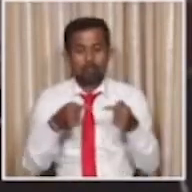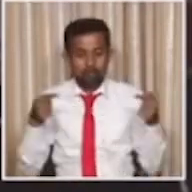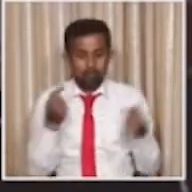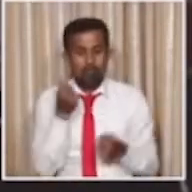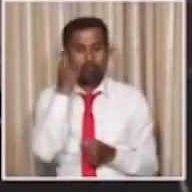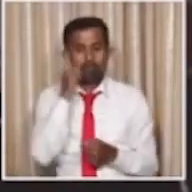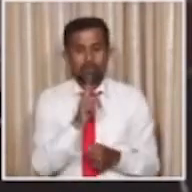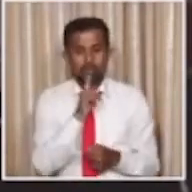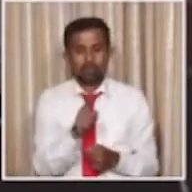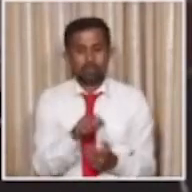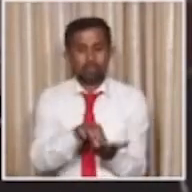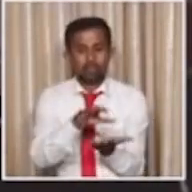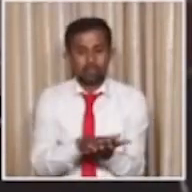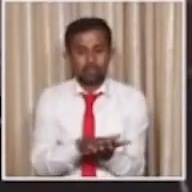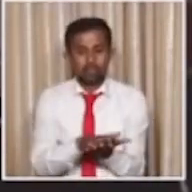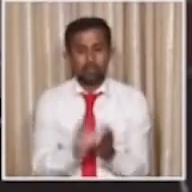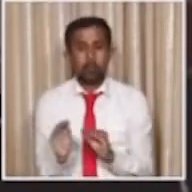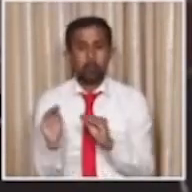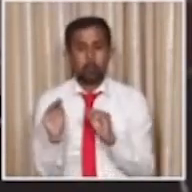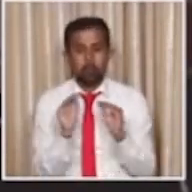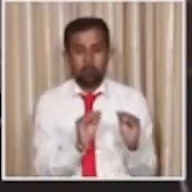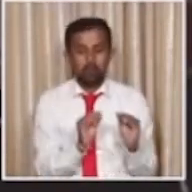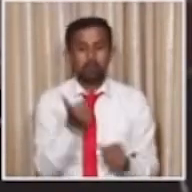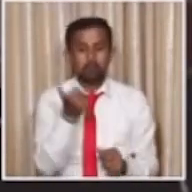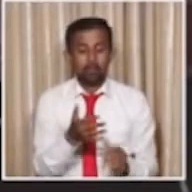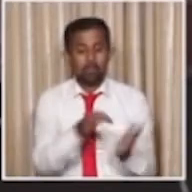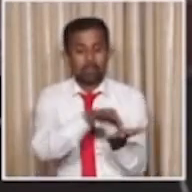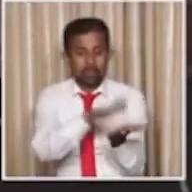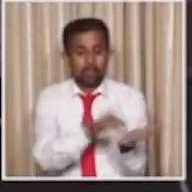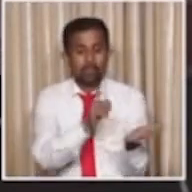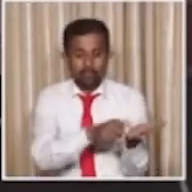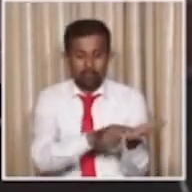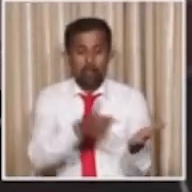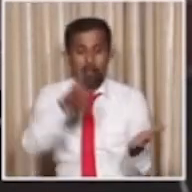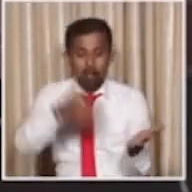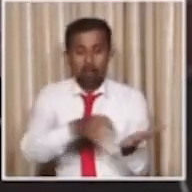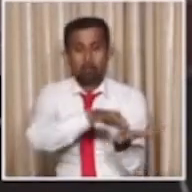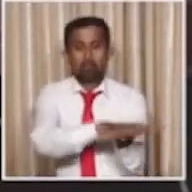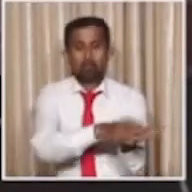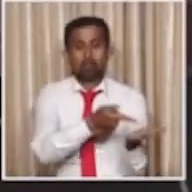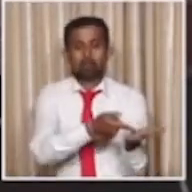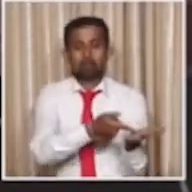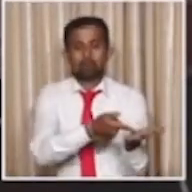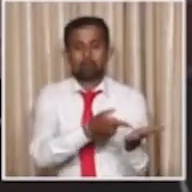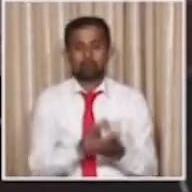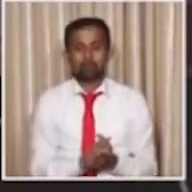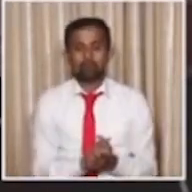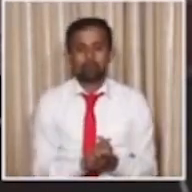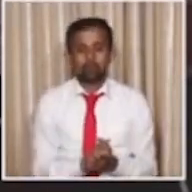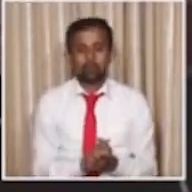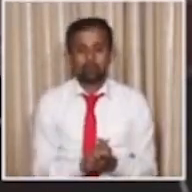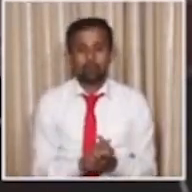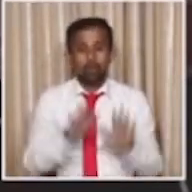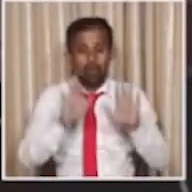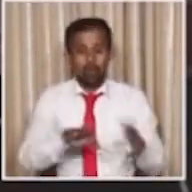වෙනවා. නව තීන්දුව ගත්තට පස්සේ වැදගත් වෙන්නේ තීන්දුව, it is only the final decision that matters, not what people discuss, not